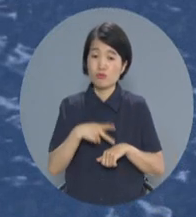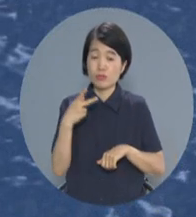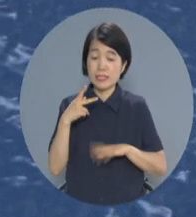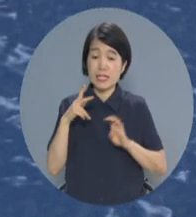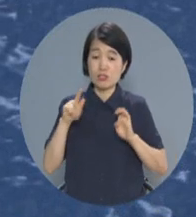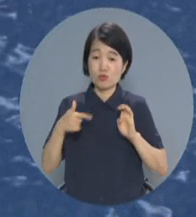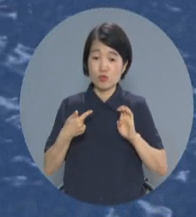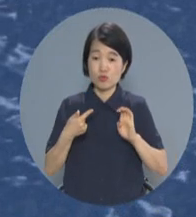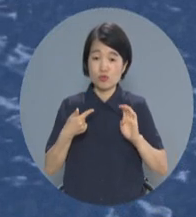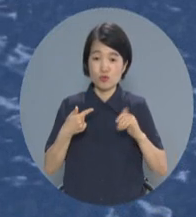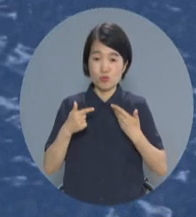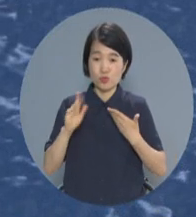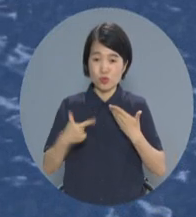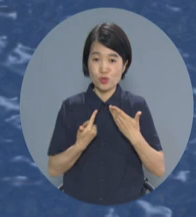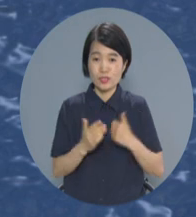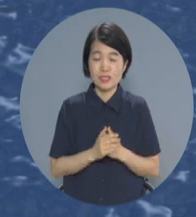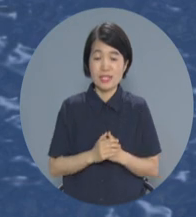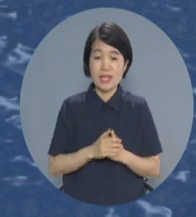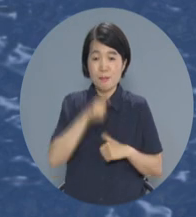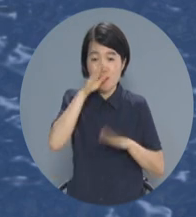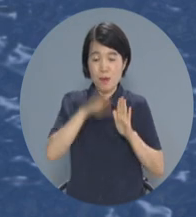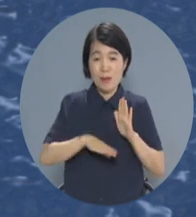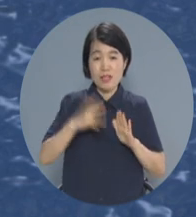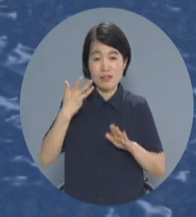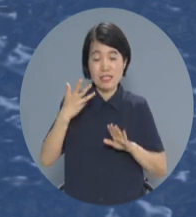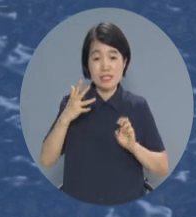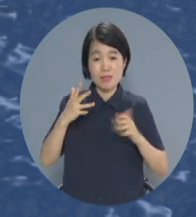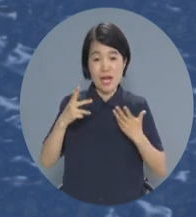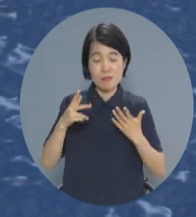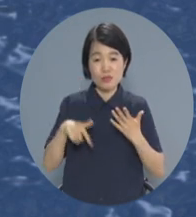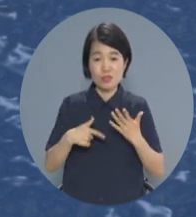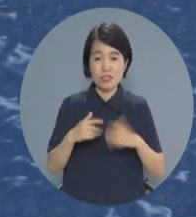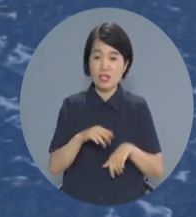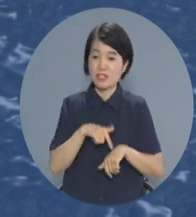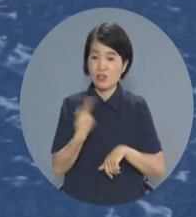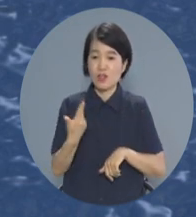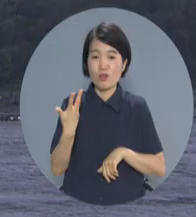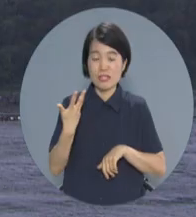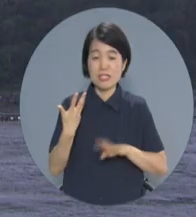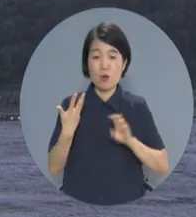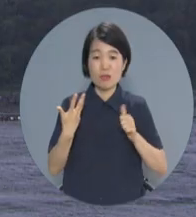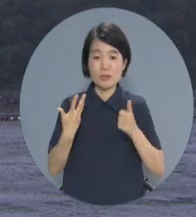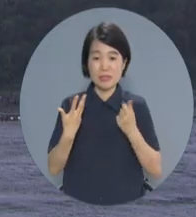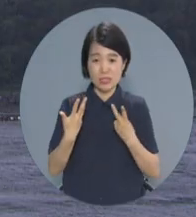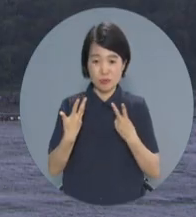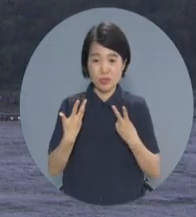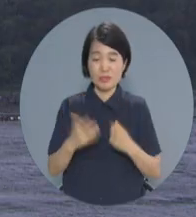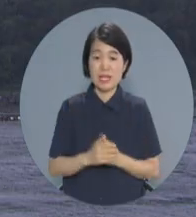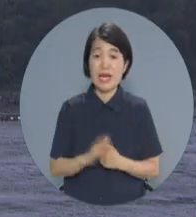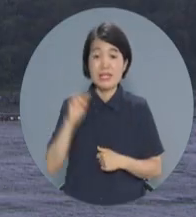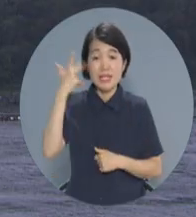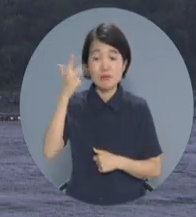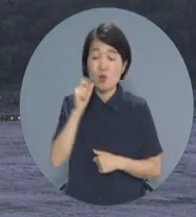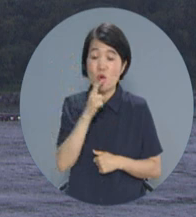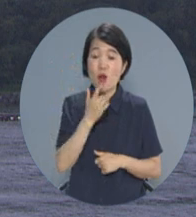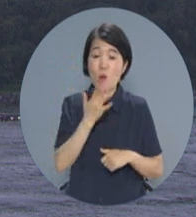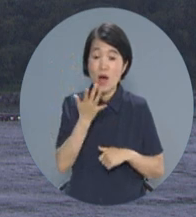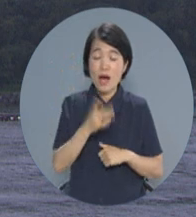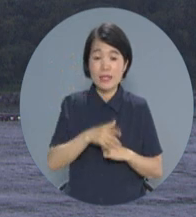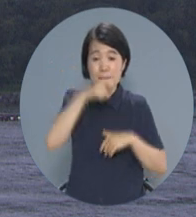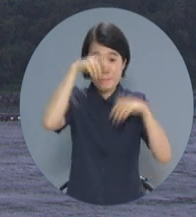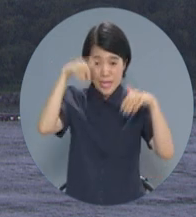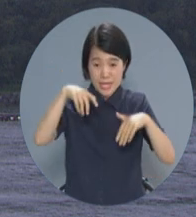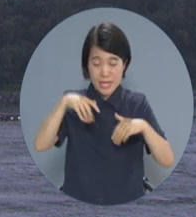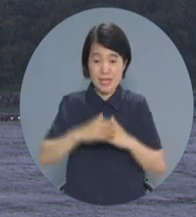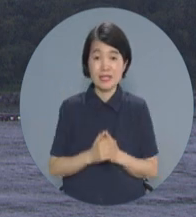49분, 간조는 오전 8시 24분과 오후 8시 52분입니다. 다음 주 월요일과 화요일에는